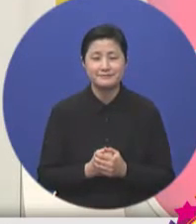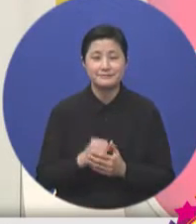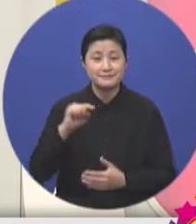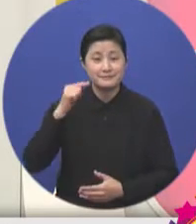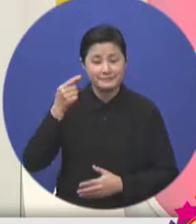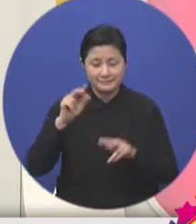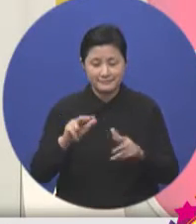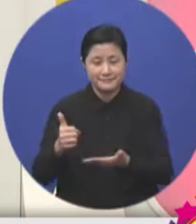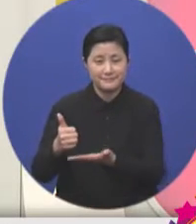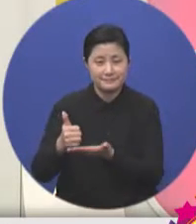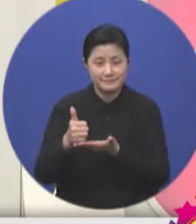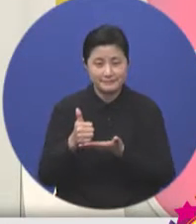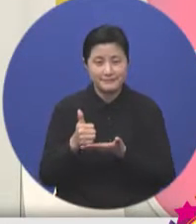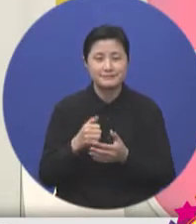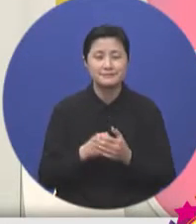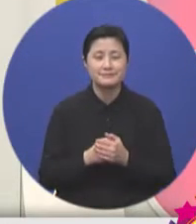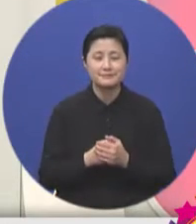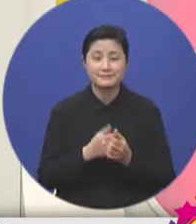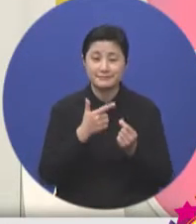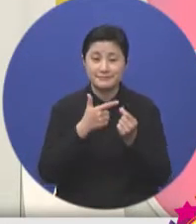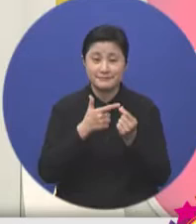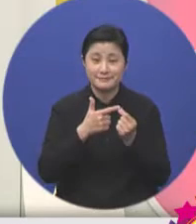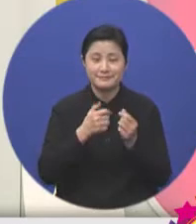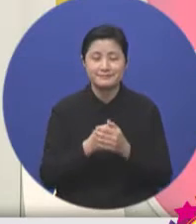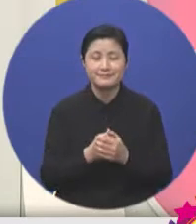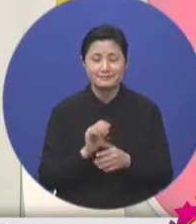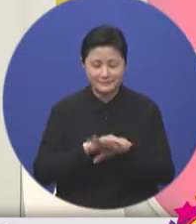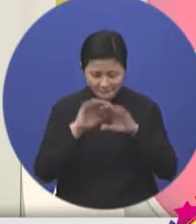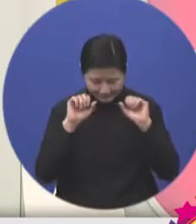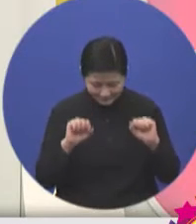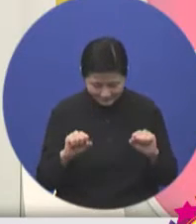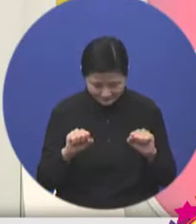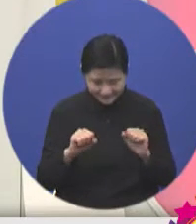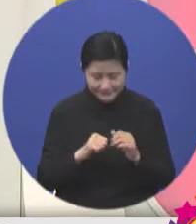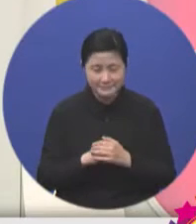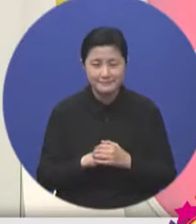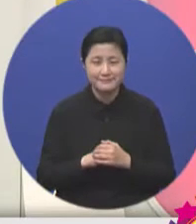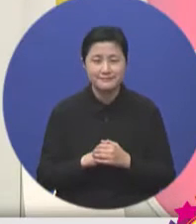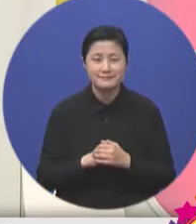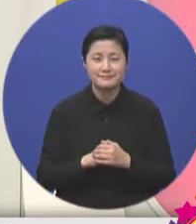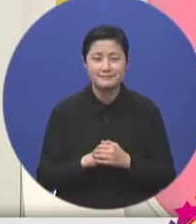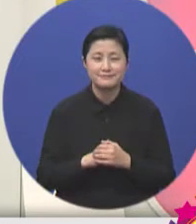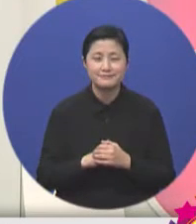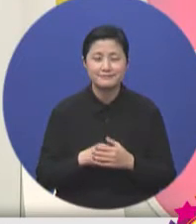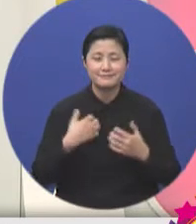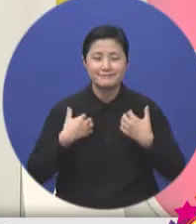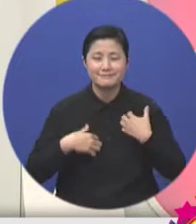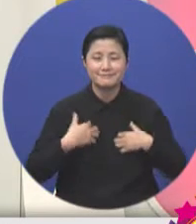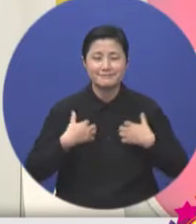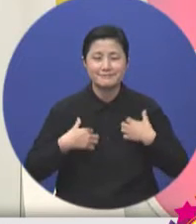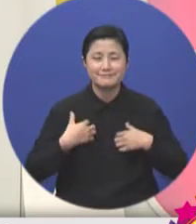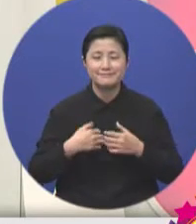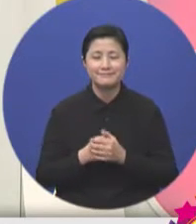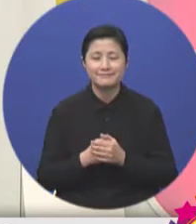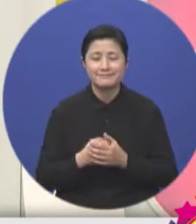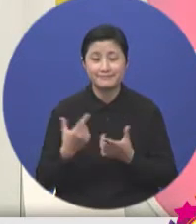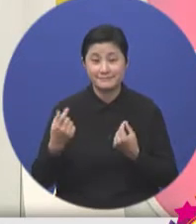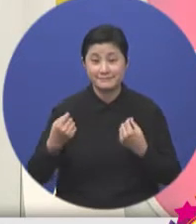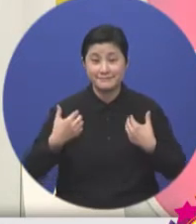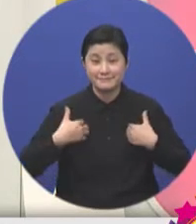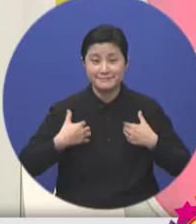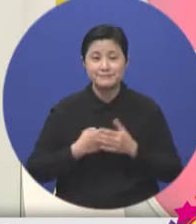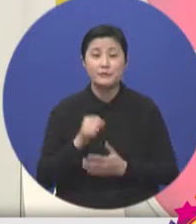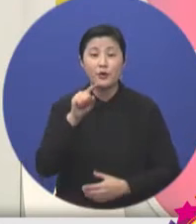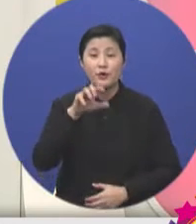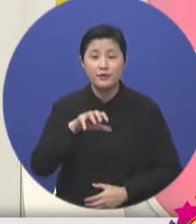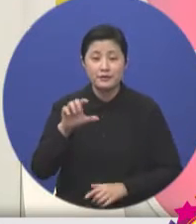다음 즉석 참가자 여섯 번째 네. 전화 받아봅니다. 네네네. 안녕하세요. 예. 네, 반갑습니다. 네, 반갑습니다.